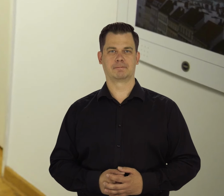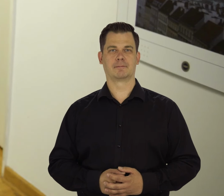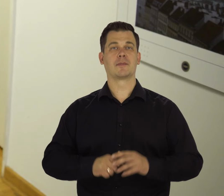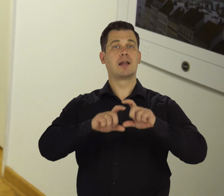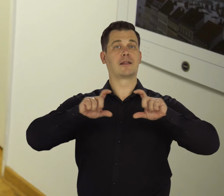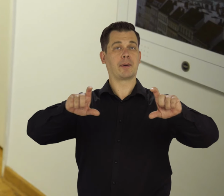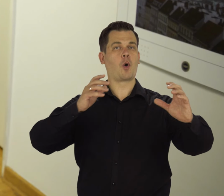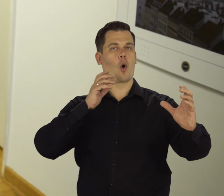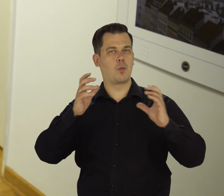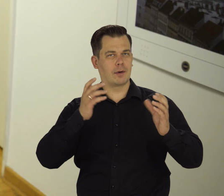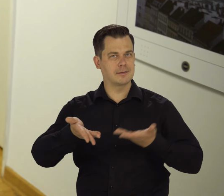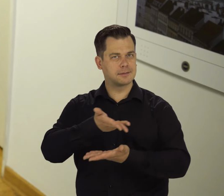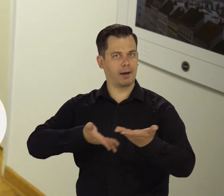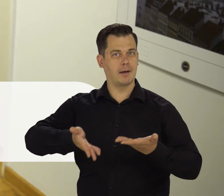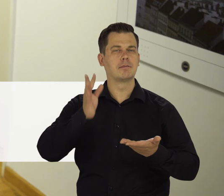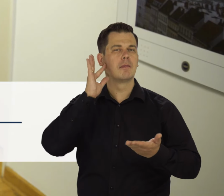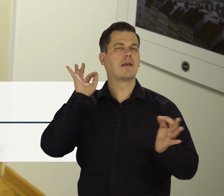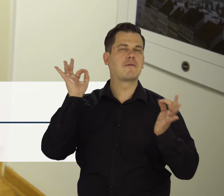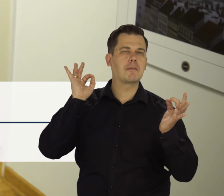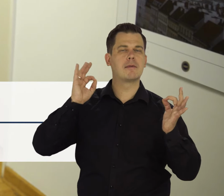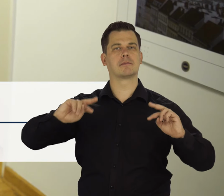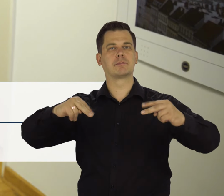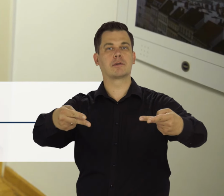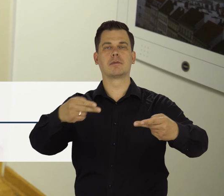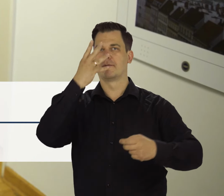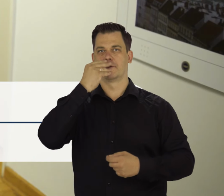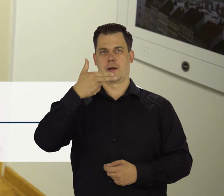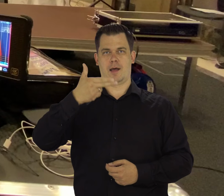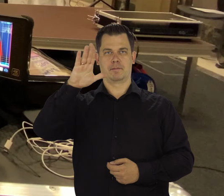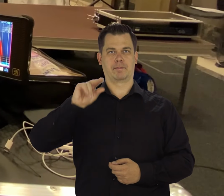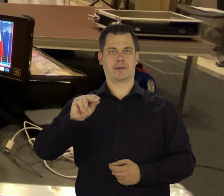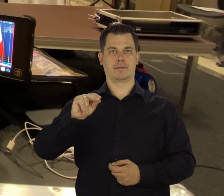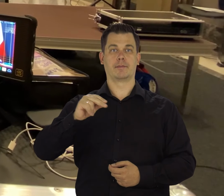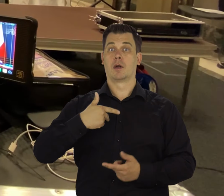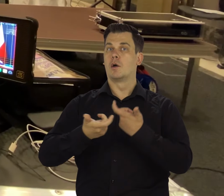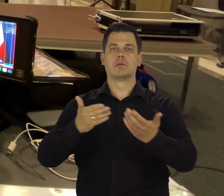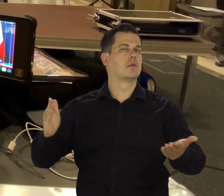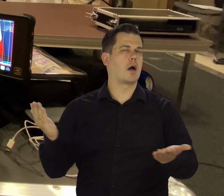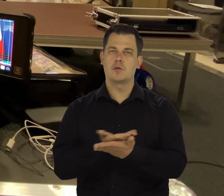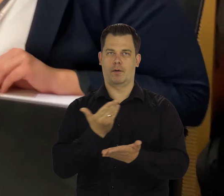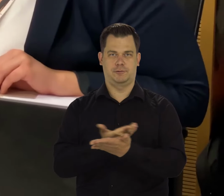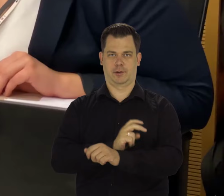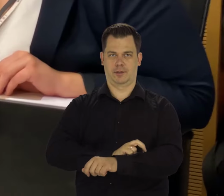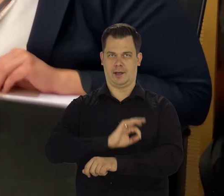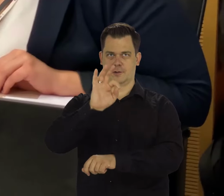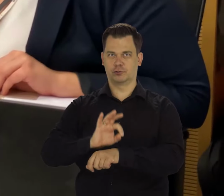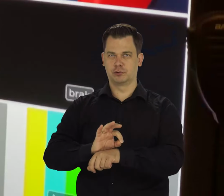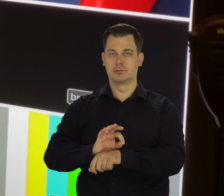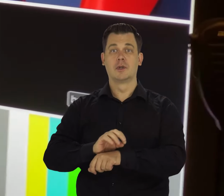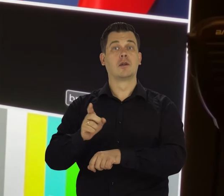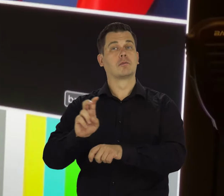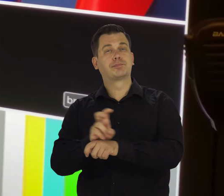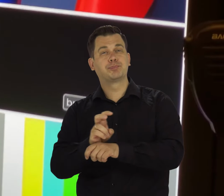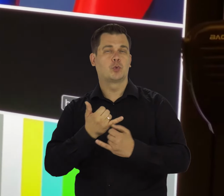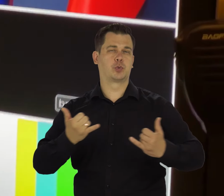W Departamencie Komunikacji zajmujemy się informowaniem na temat działalności Narodowego Banku Polskiego. Robimy to przy użyciu najnowocześniejszych technologii